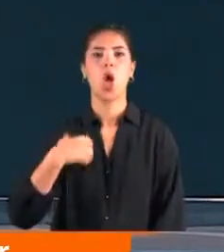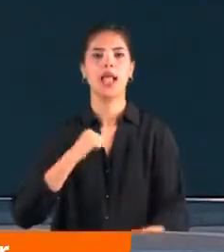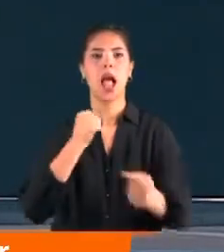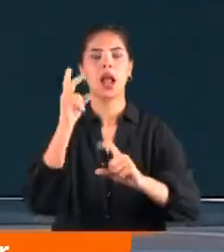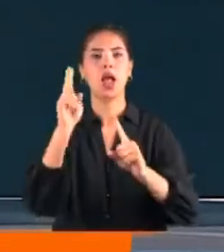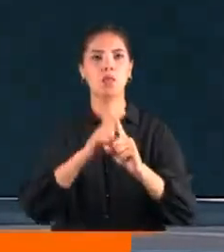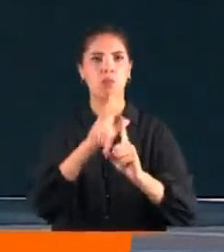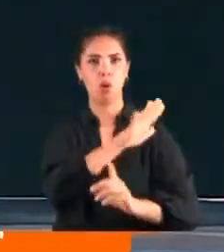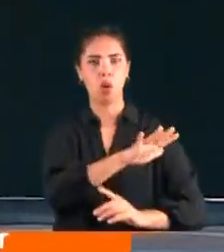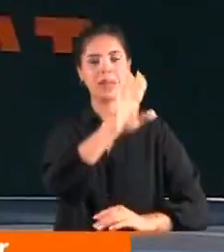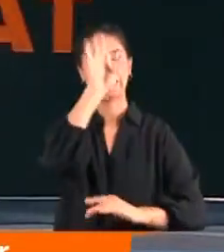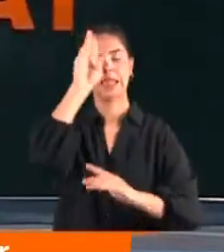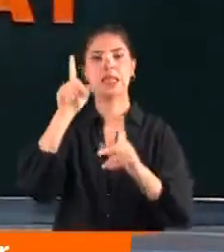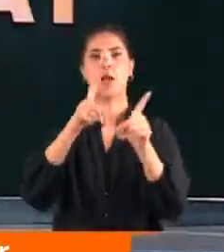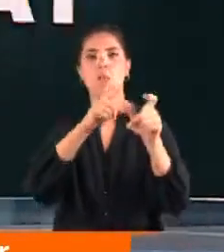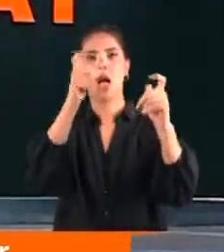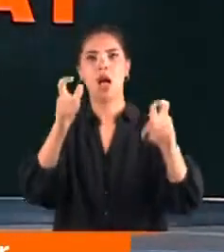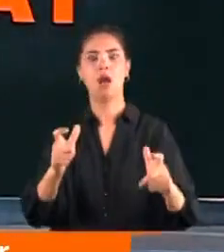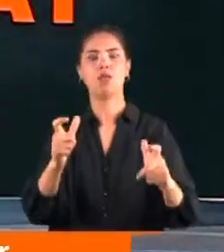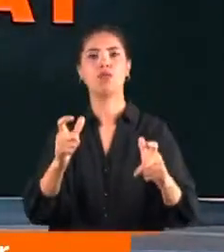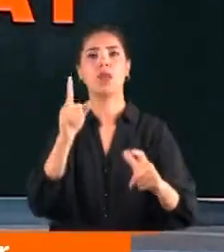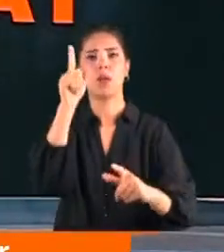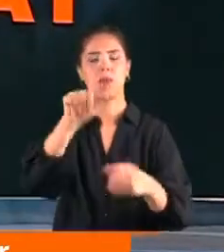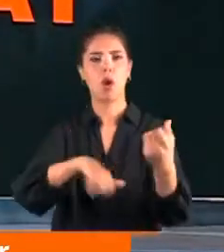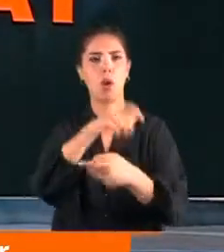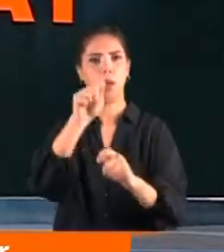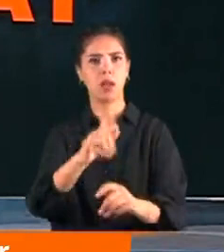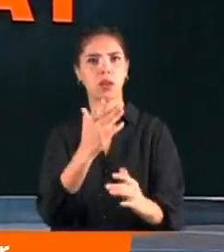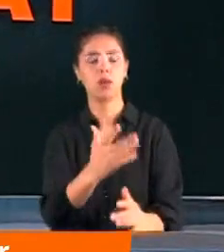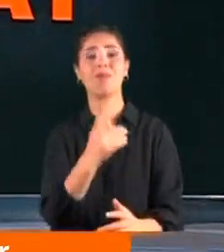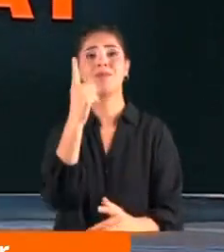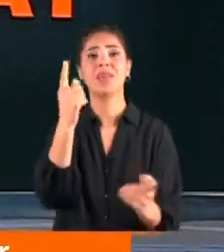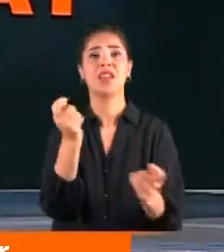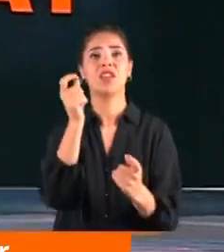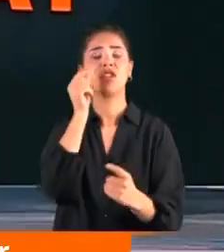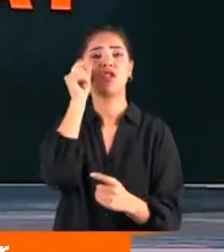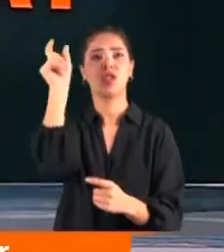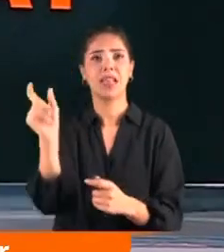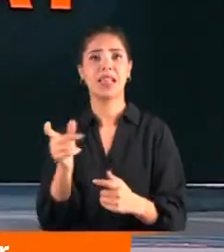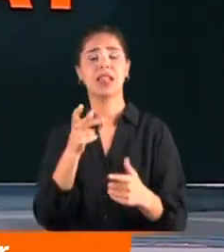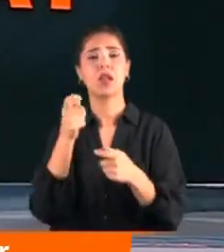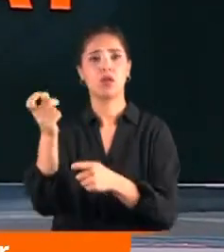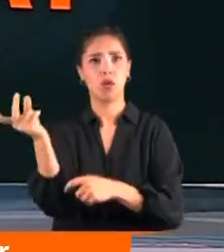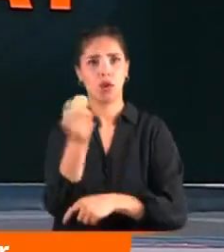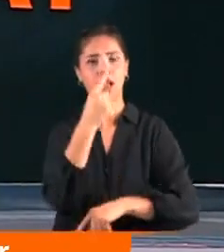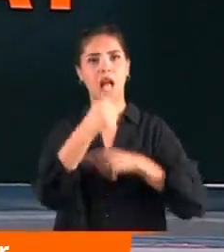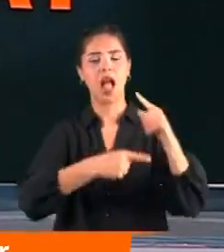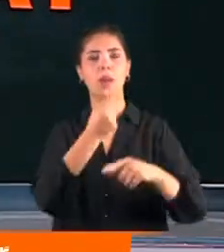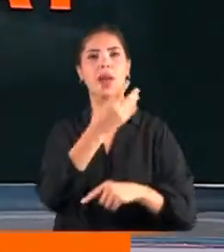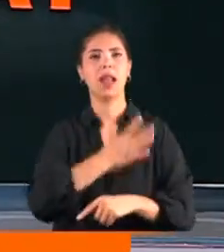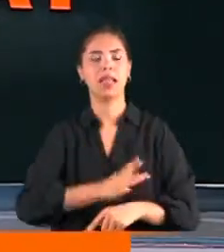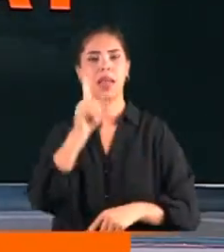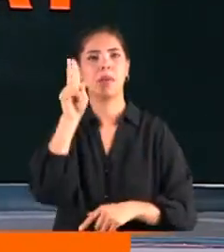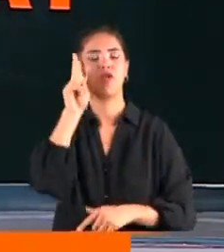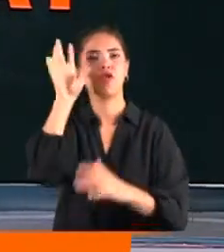Özel harekat polisi İstanbul Avcılar'da eşine az rastlanır bir operasyon yaptı. Bir iş adamını kaçırıp yakınlarından fidye isteyen bir çete vardı